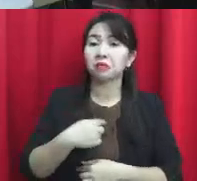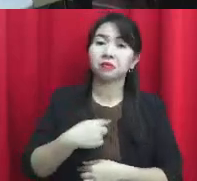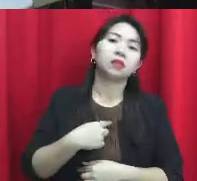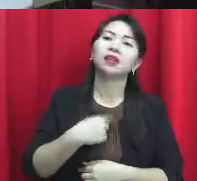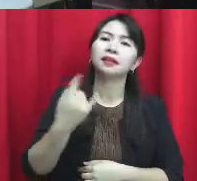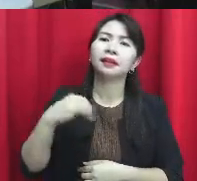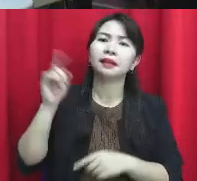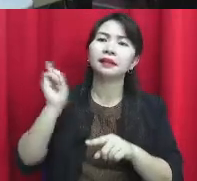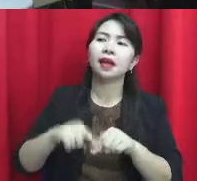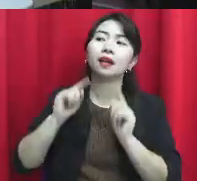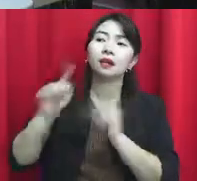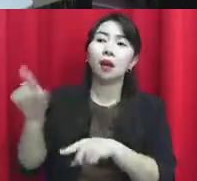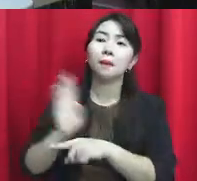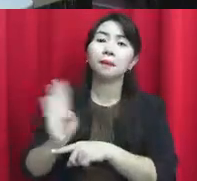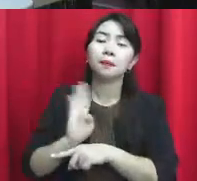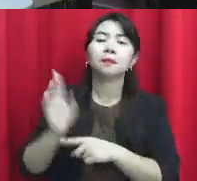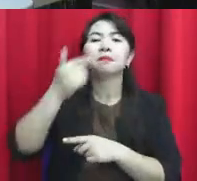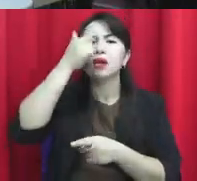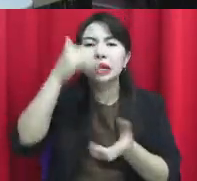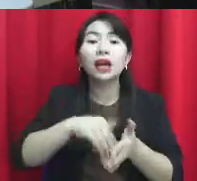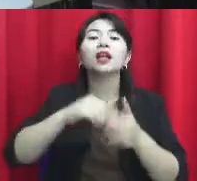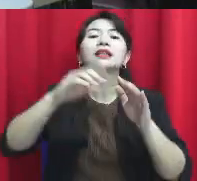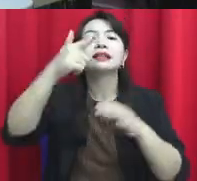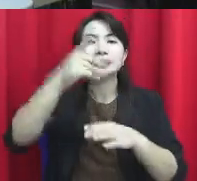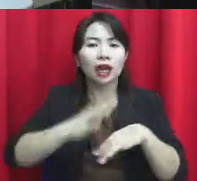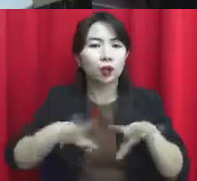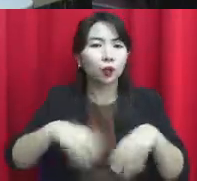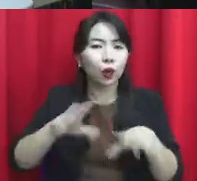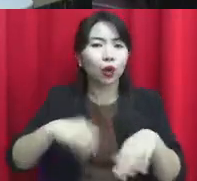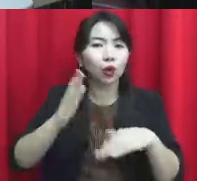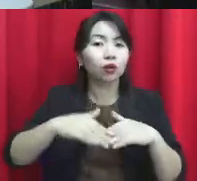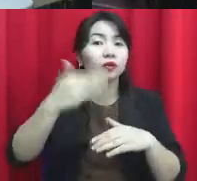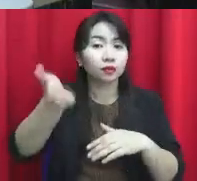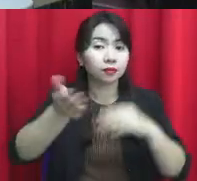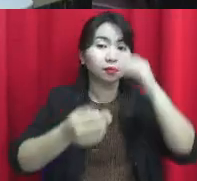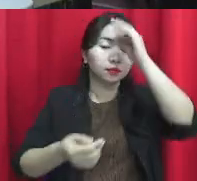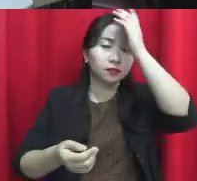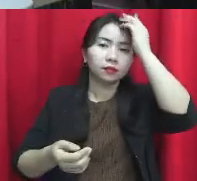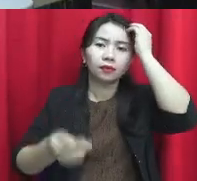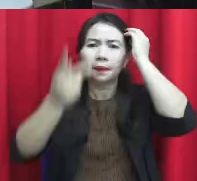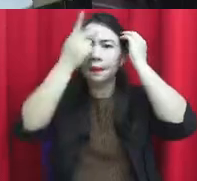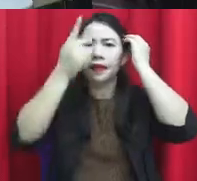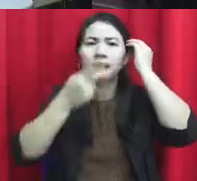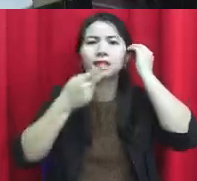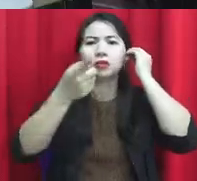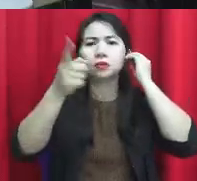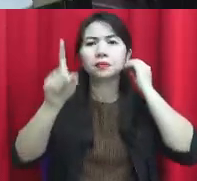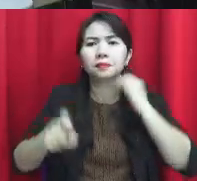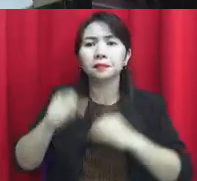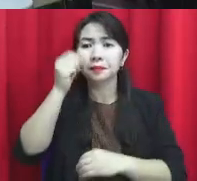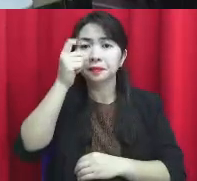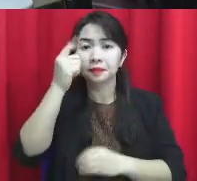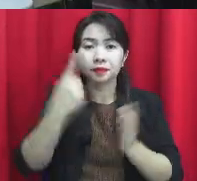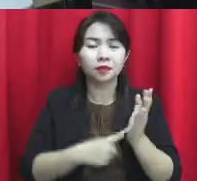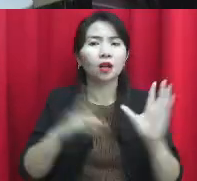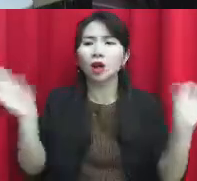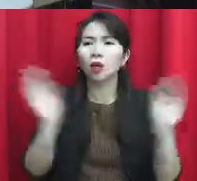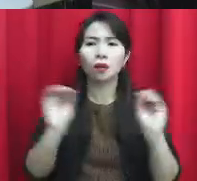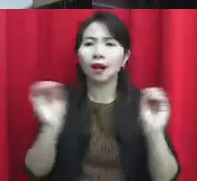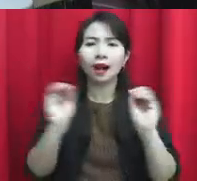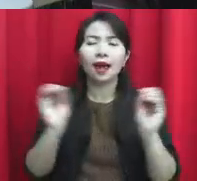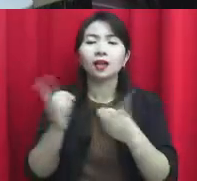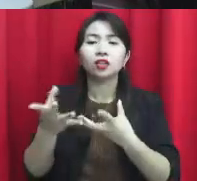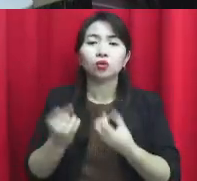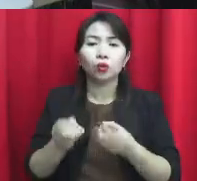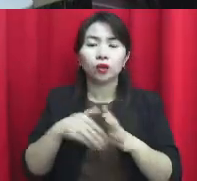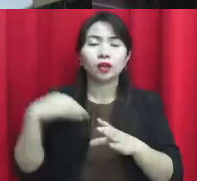kaya mo sila pinayagan tinah ka ng Diyos parents are I hope you're understanding this you see walang mangyayari sa buhay